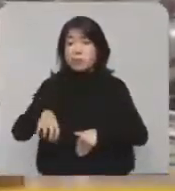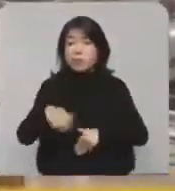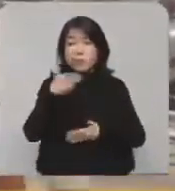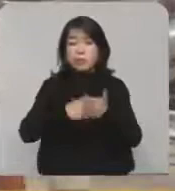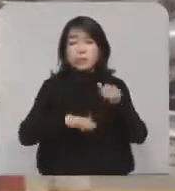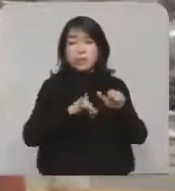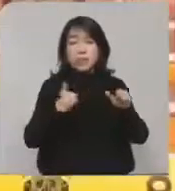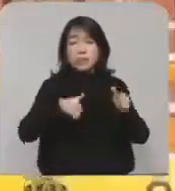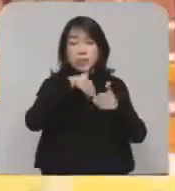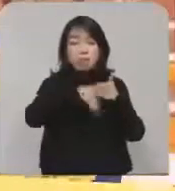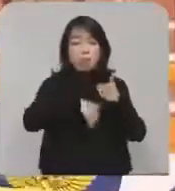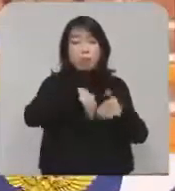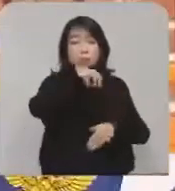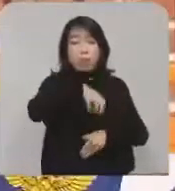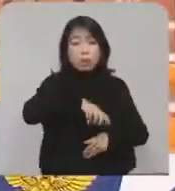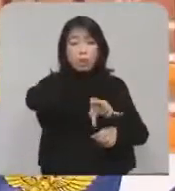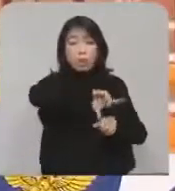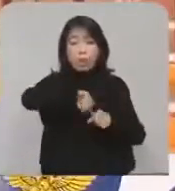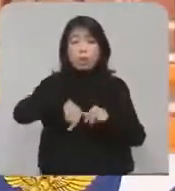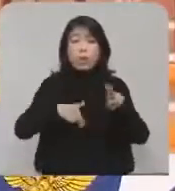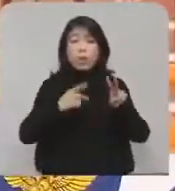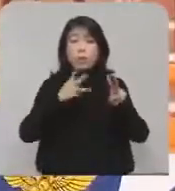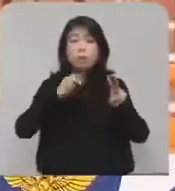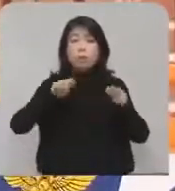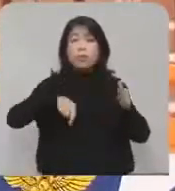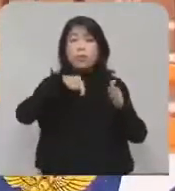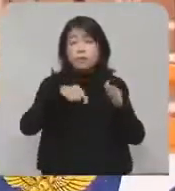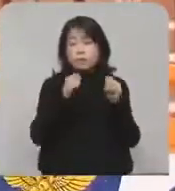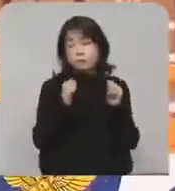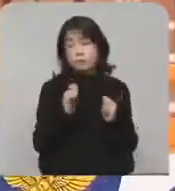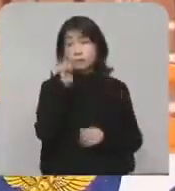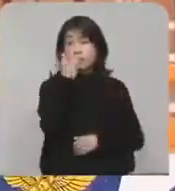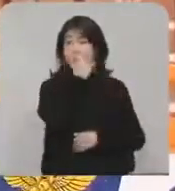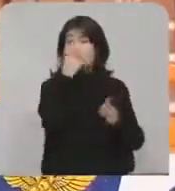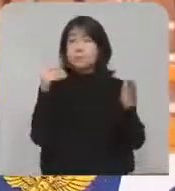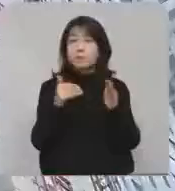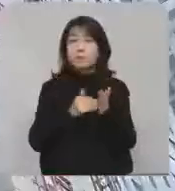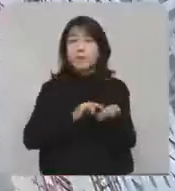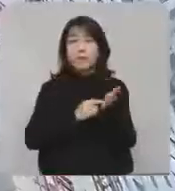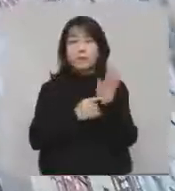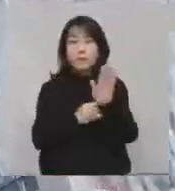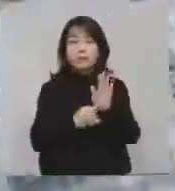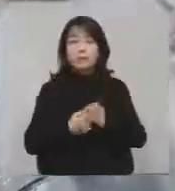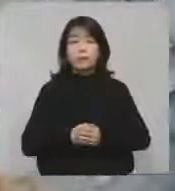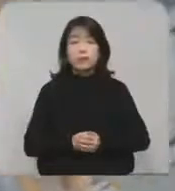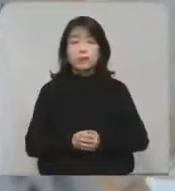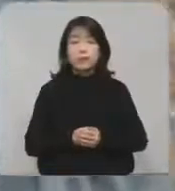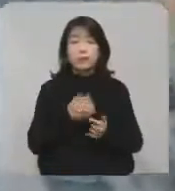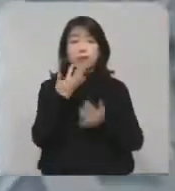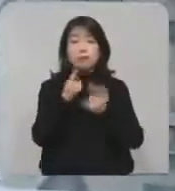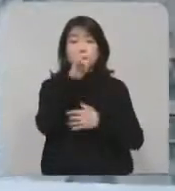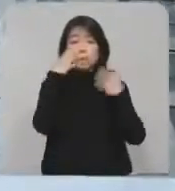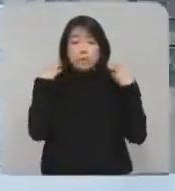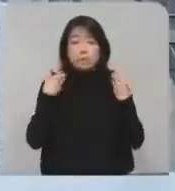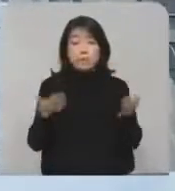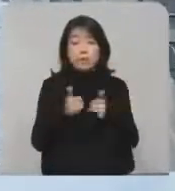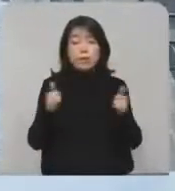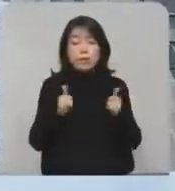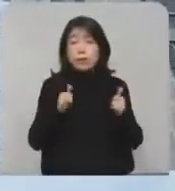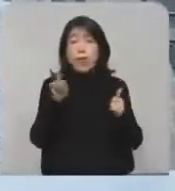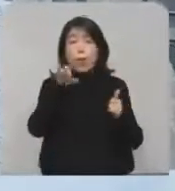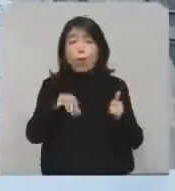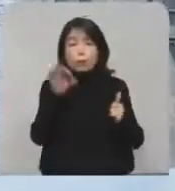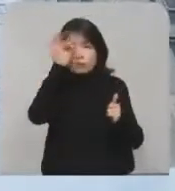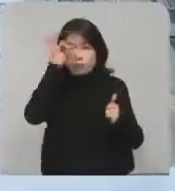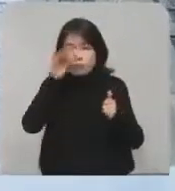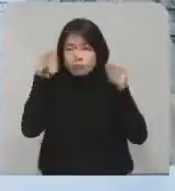나머지 5명은 공사 현장 반경 2km 이내에 있는 것으로 확인했다고 밝혔습니다. 소방당국은 작업자들의 소재를 파악하는